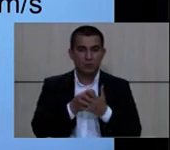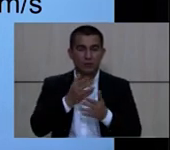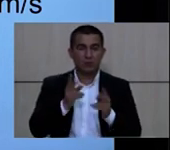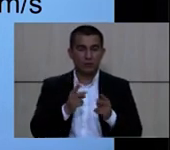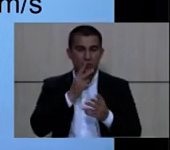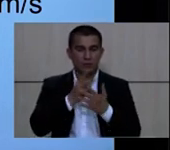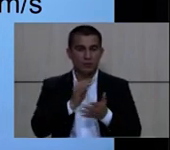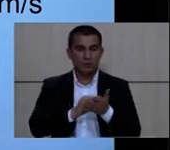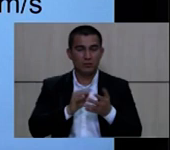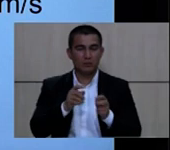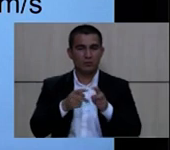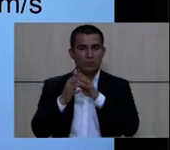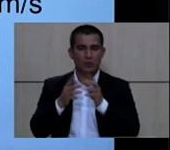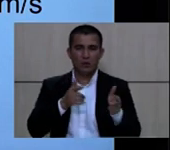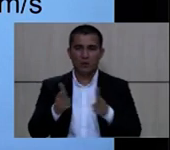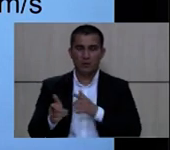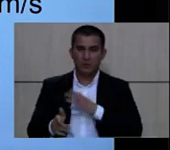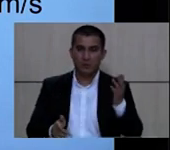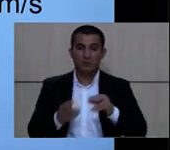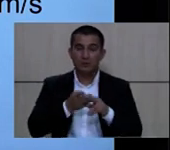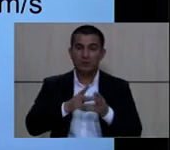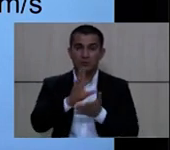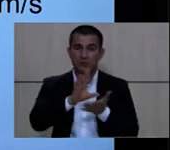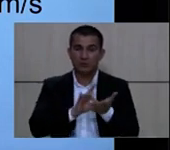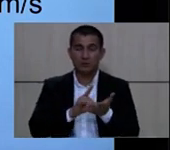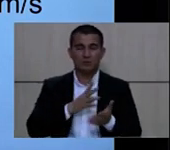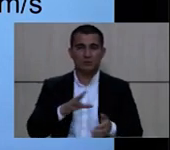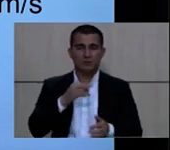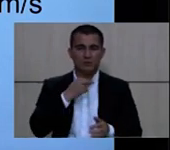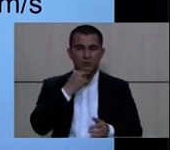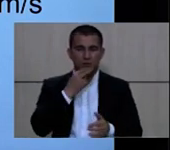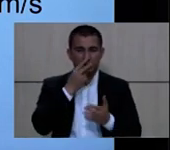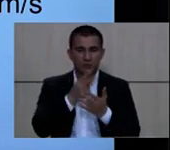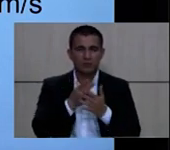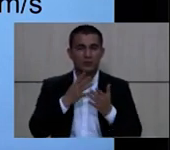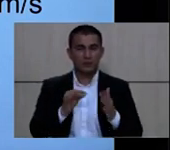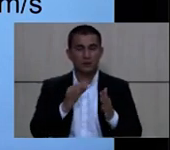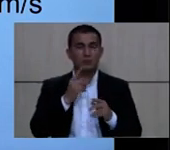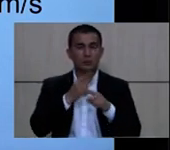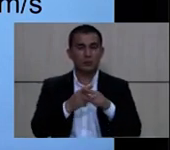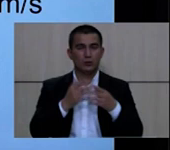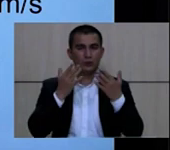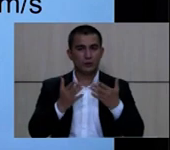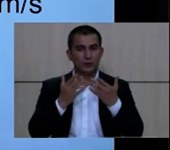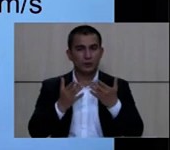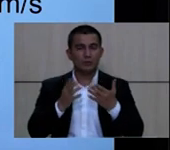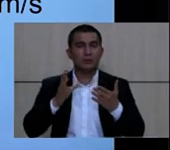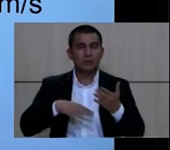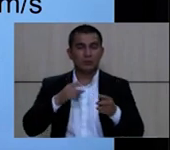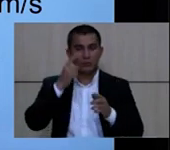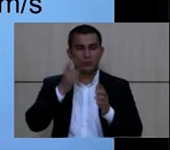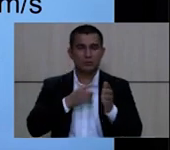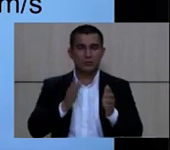bo'ladi. PA barobar 2400 kg ko'paytiramiz 30 metr taqsim